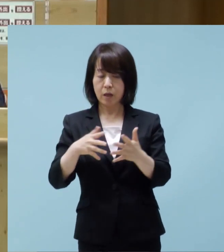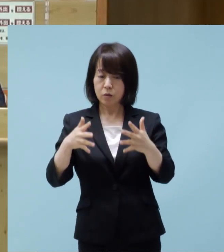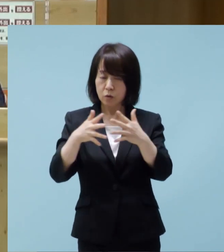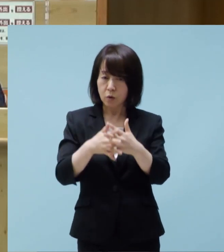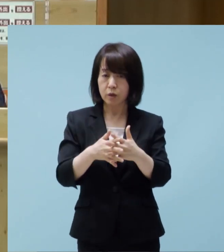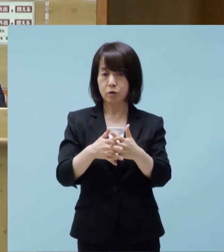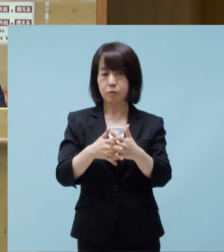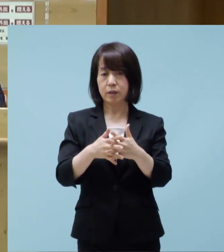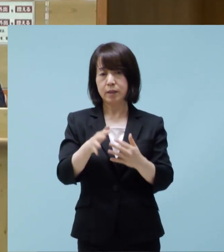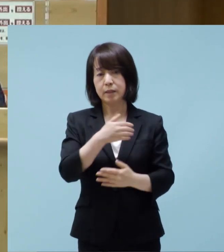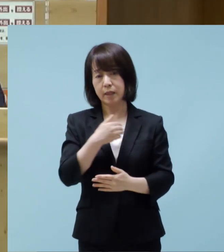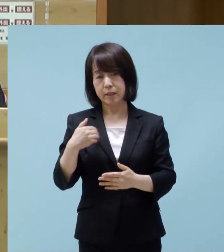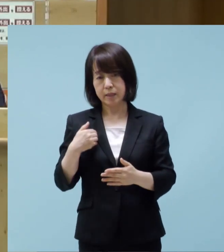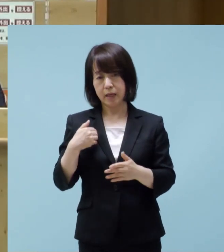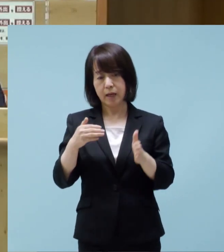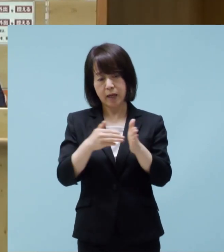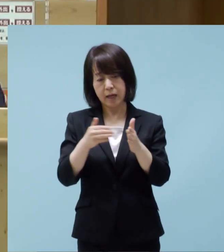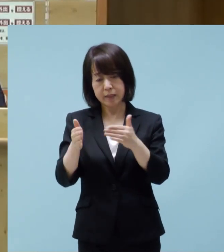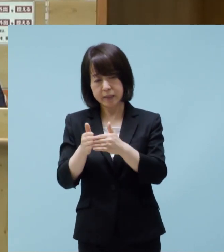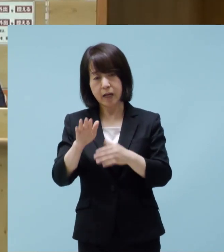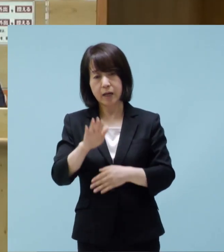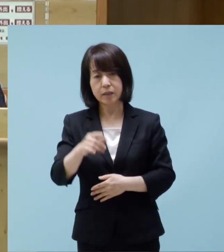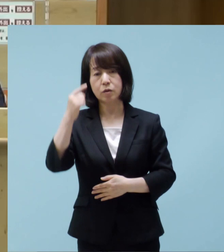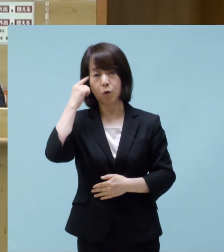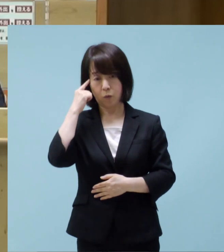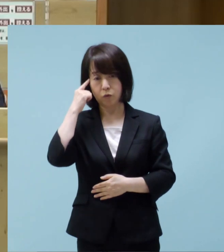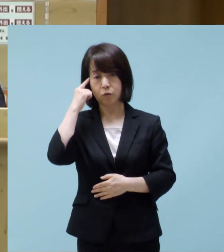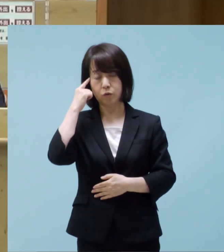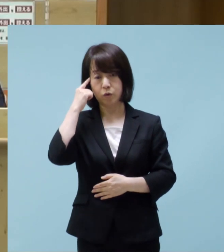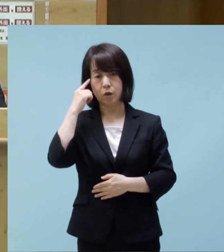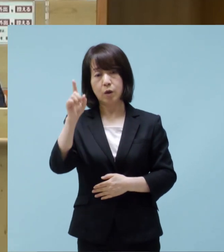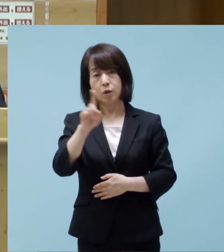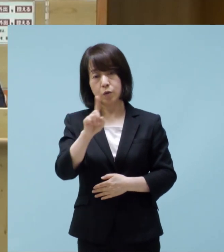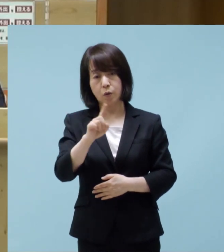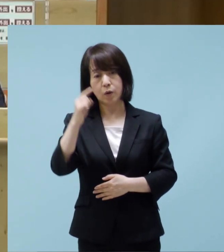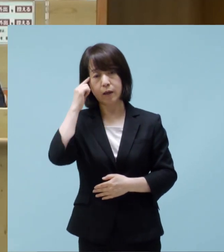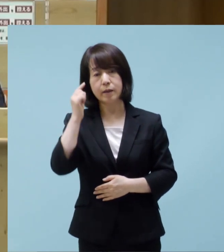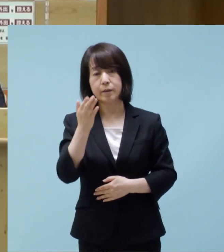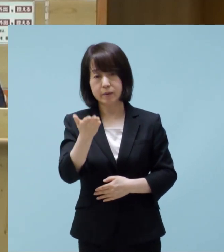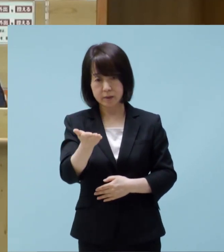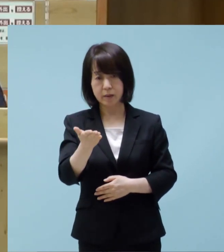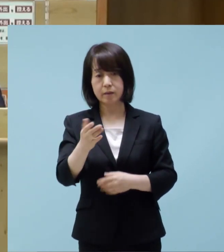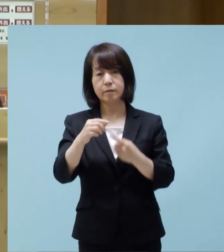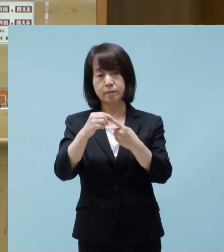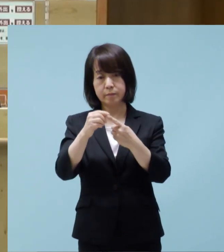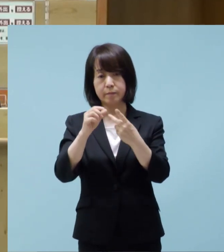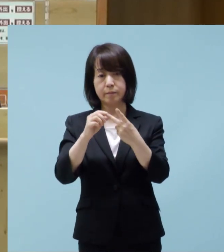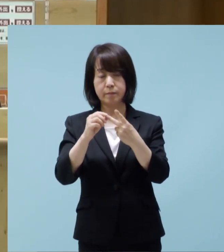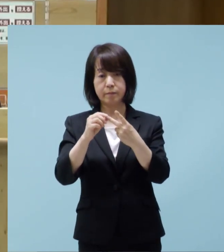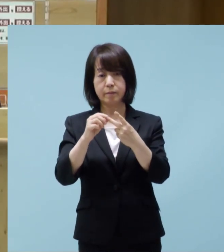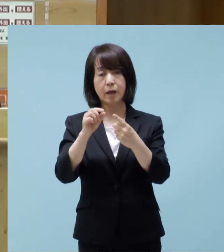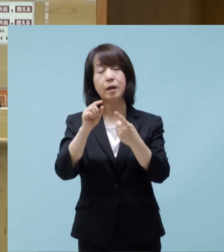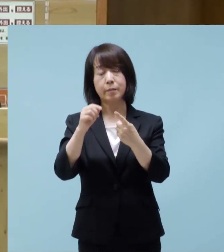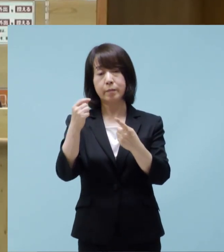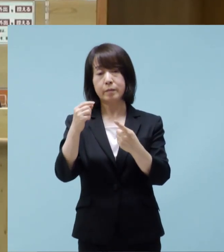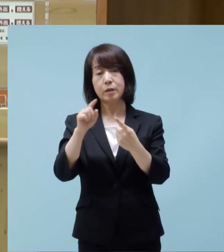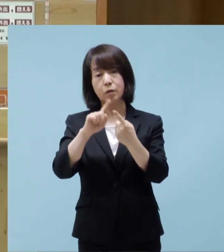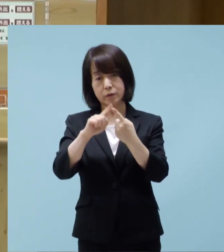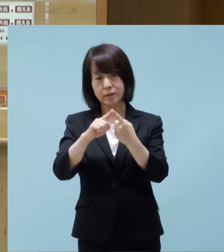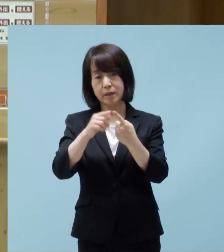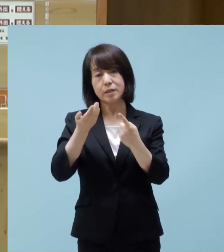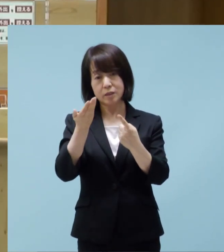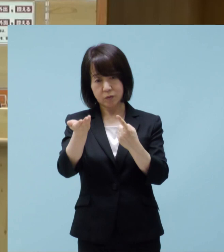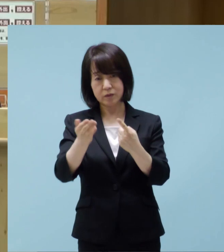のかもしれないですけども、ご自身の、まあ、どのような受け止めでいらっしゃるかということと、 あ、こちらをまず、じゃあお願いします。今